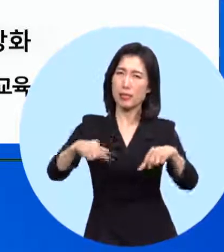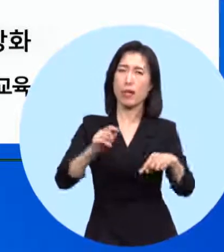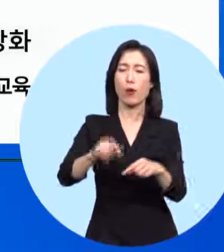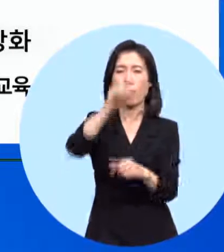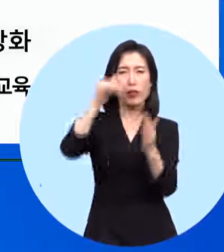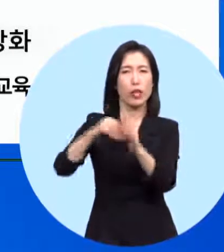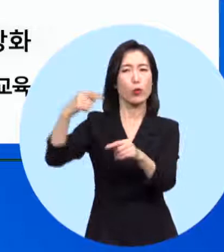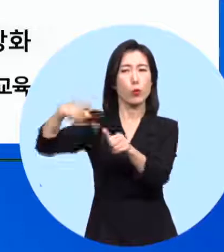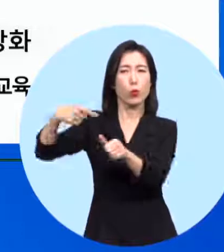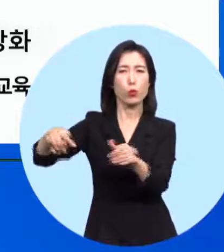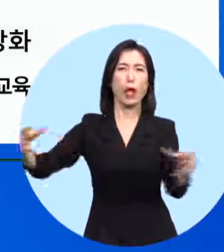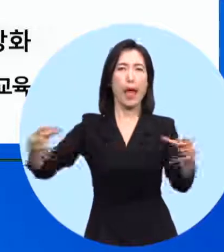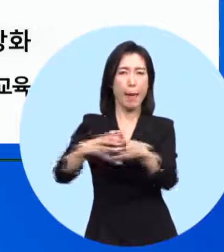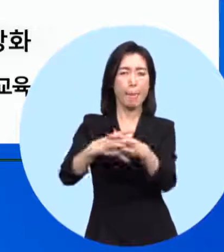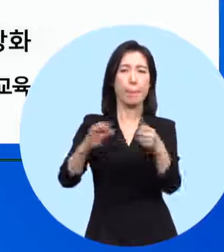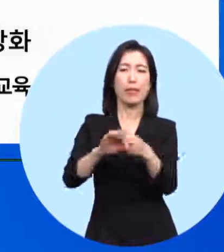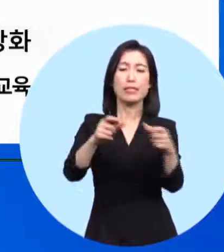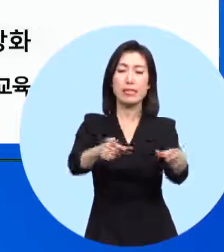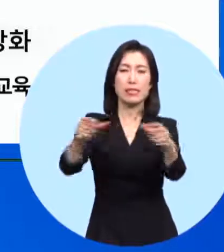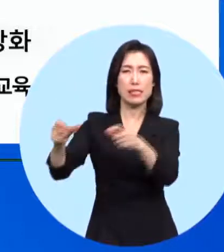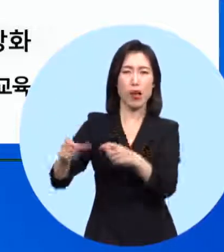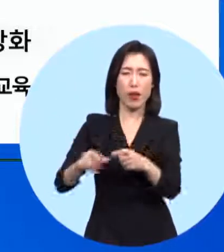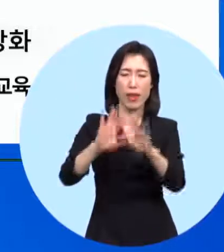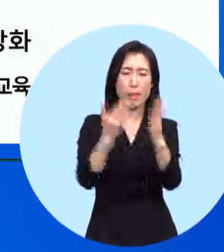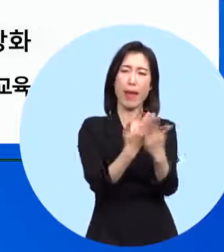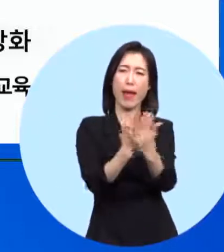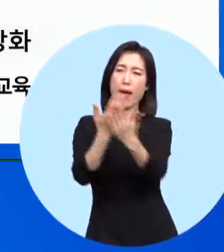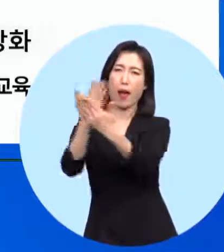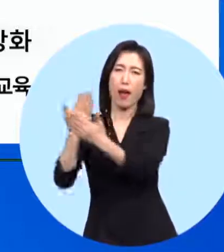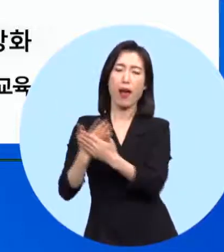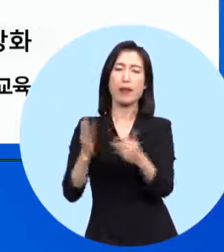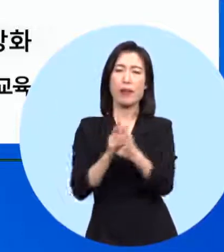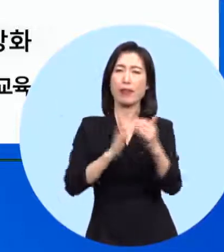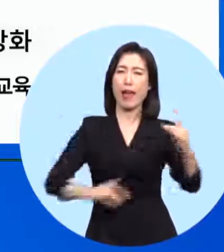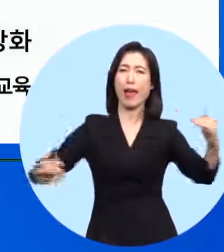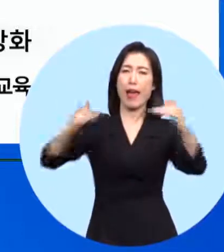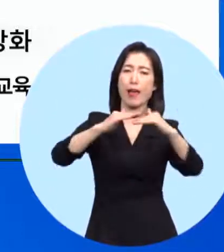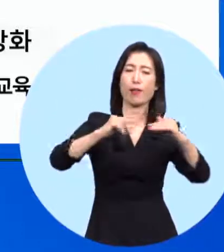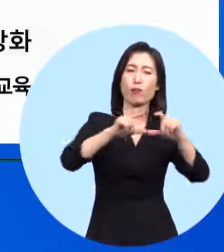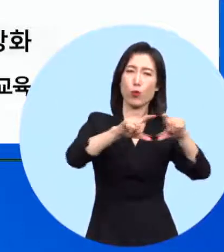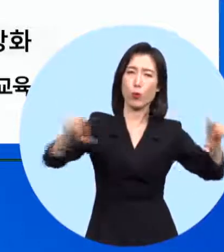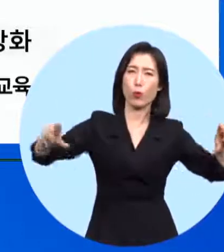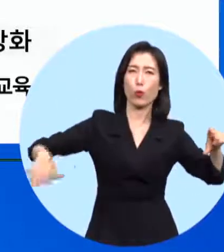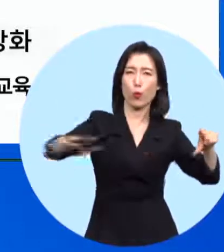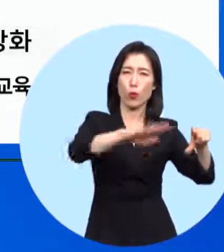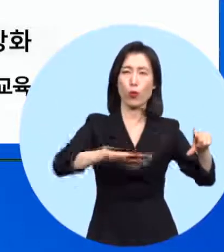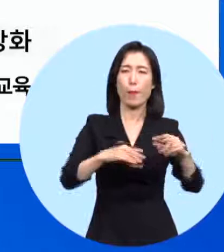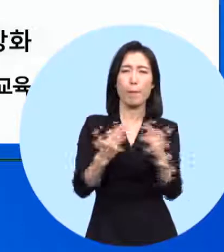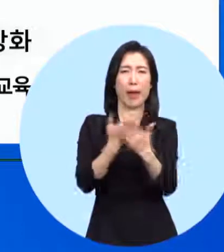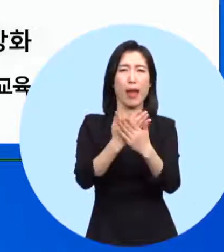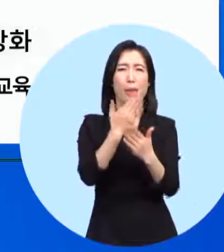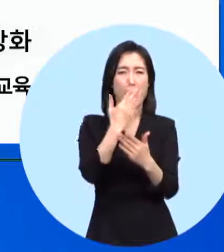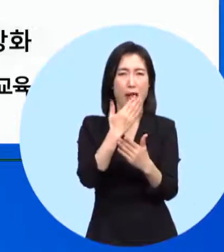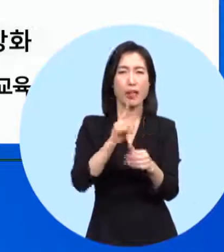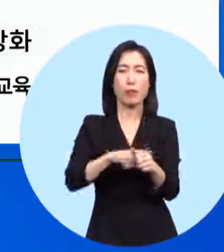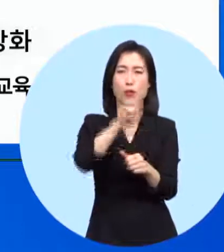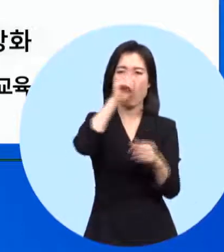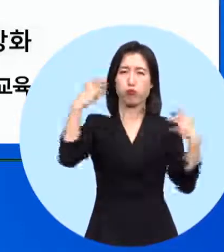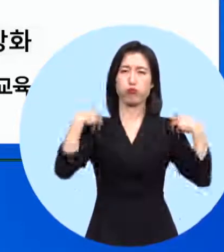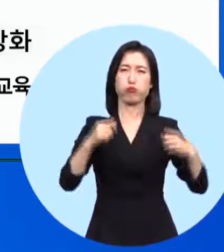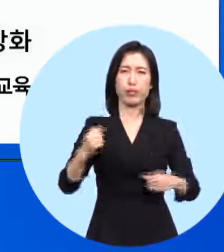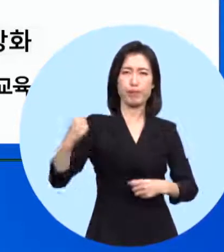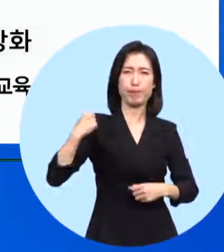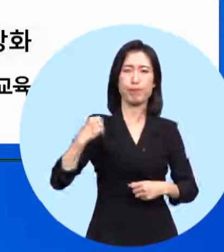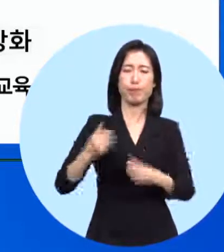지역의 균형적인 발전으로 이루어지고 이런 것들이 문재인 정부가 추진하고 있는 우리 자치분권 그 균형 발전의